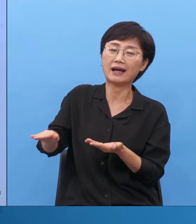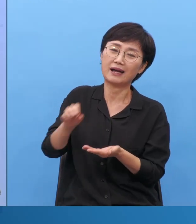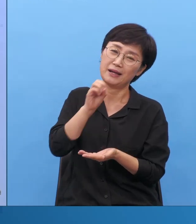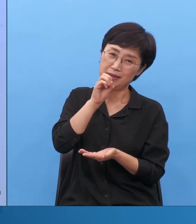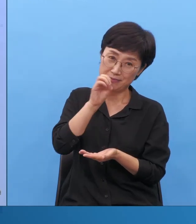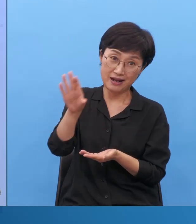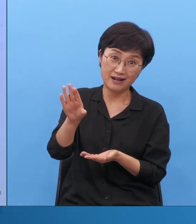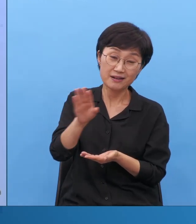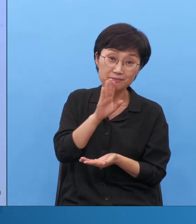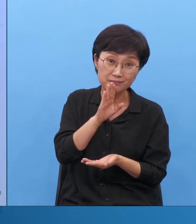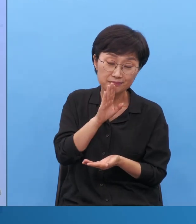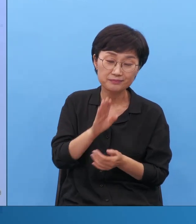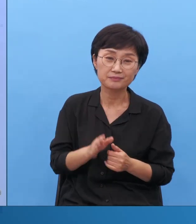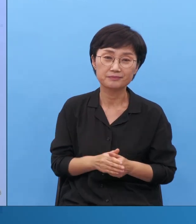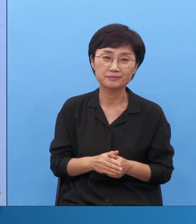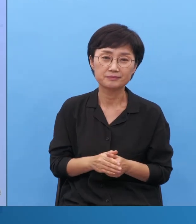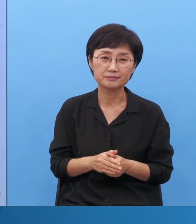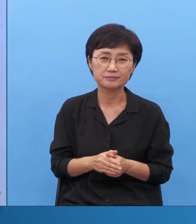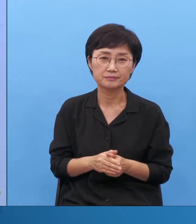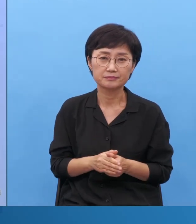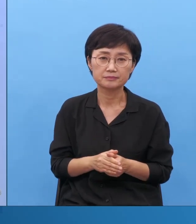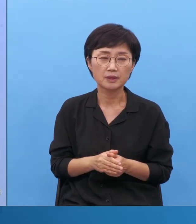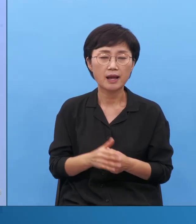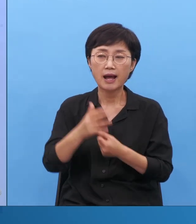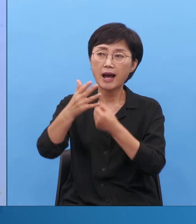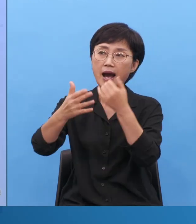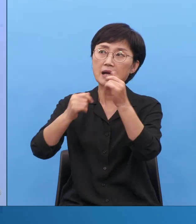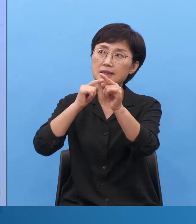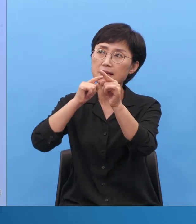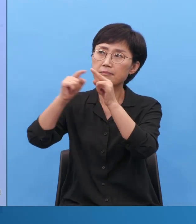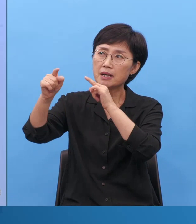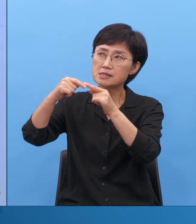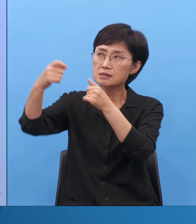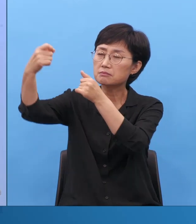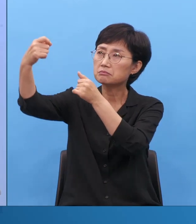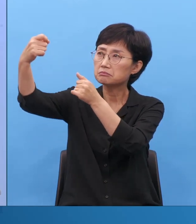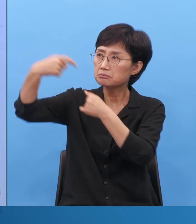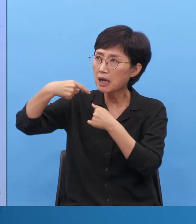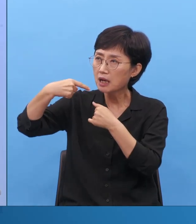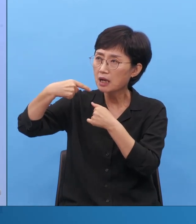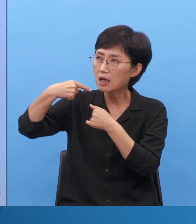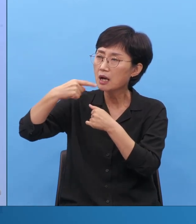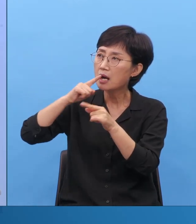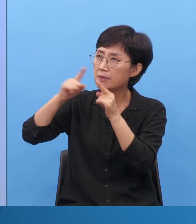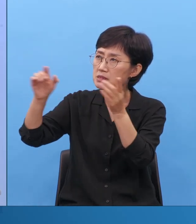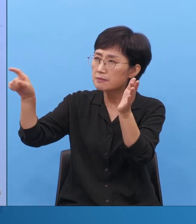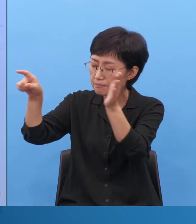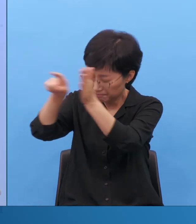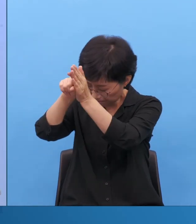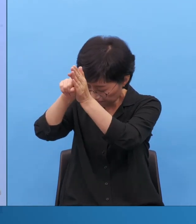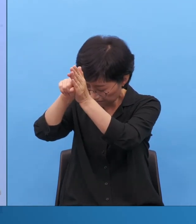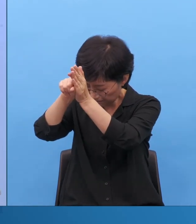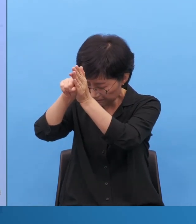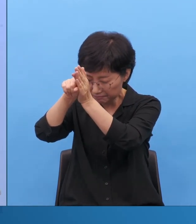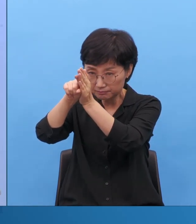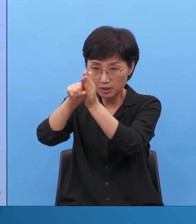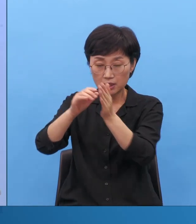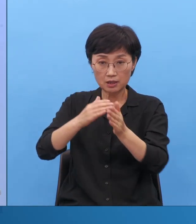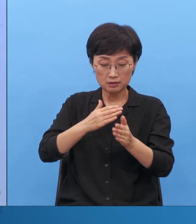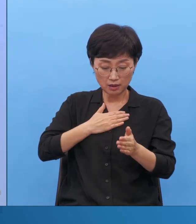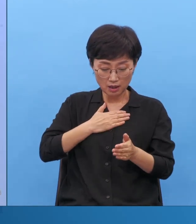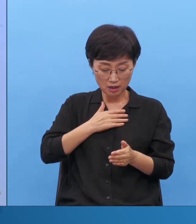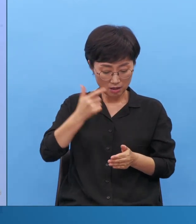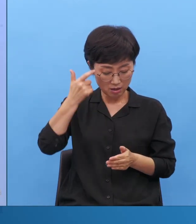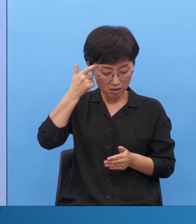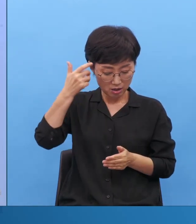up your mat and walk." 그 하나님의 말씀을 믿으니까 나에게 어떤 일이 벌어지는 거니까요. 내